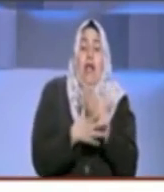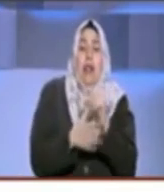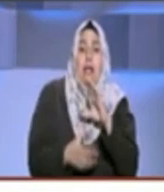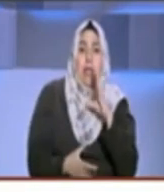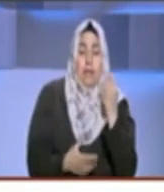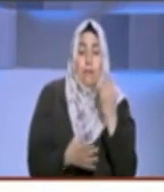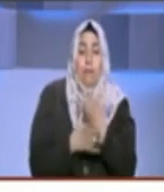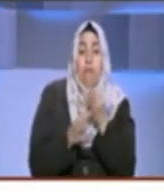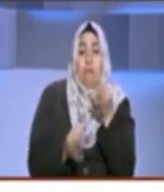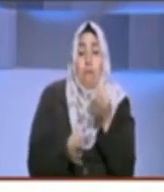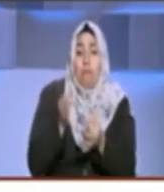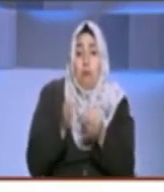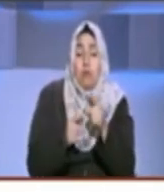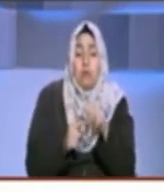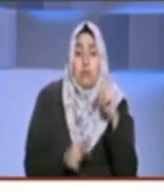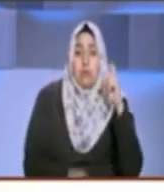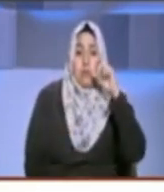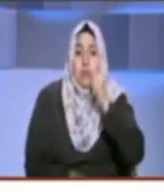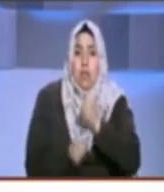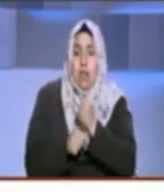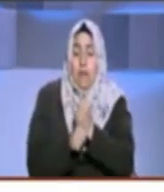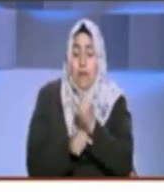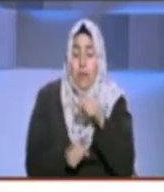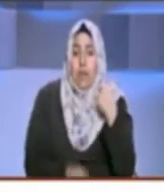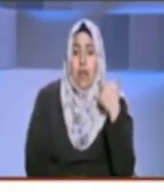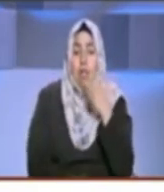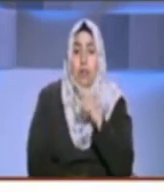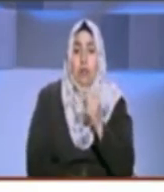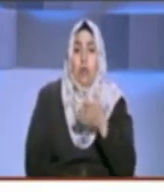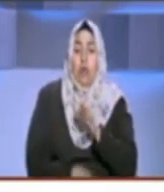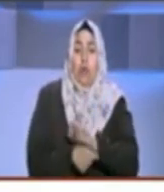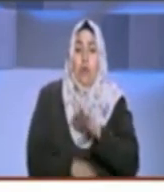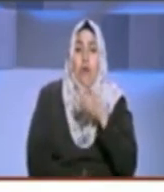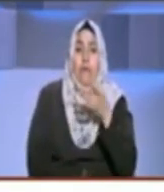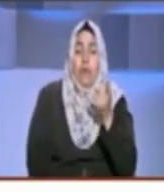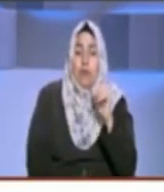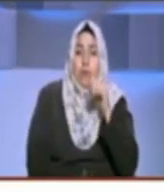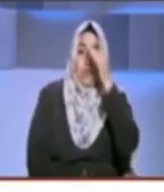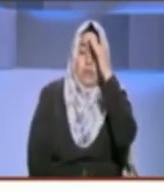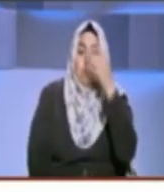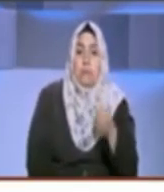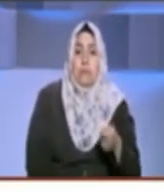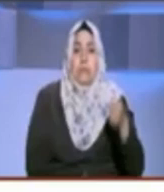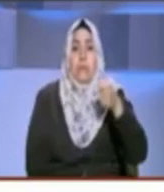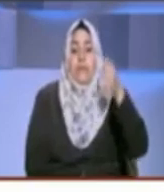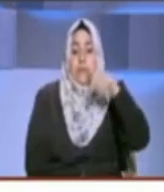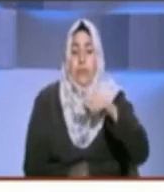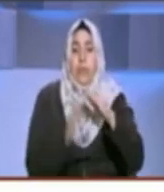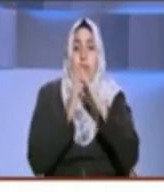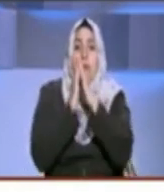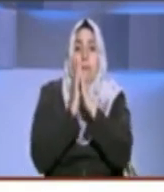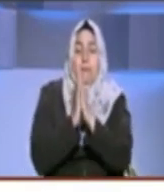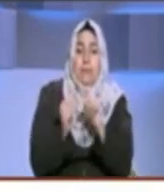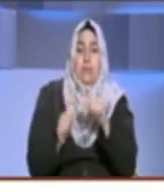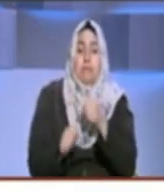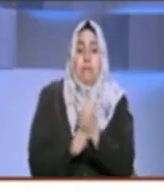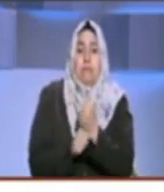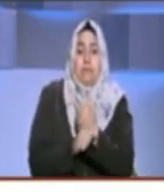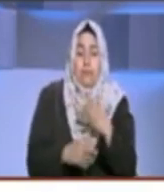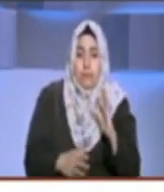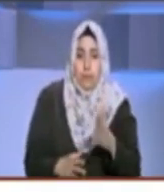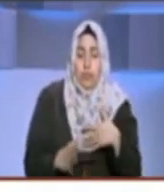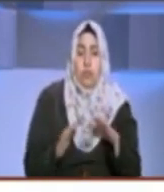كان كيرف الاصابات والوفيات لسه في الزيادة، وده حاليا مصر بتنتهجه عشان نعرف نوازن بين